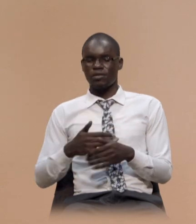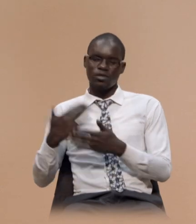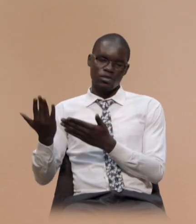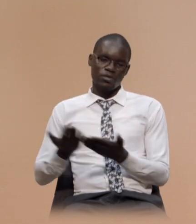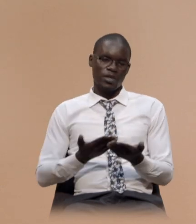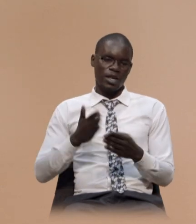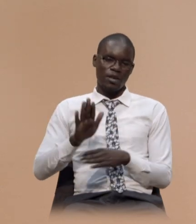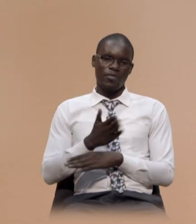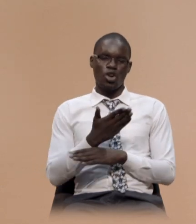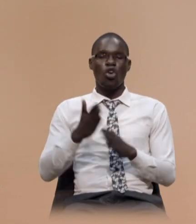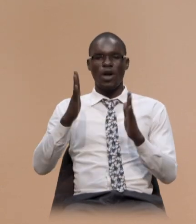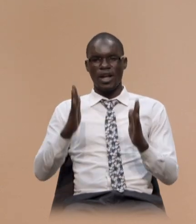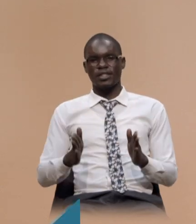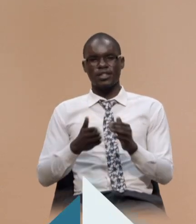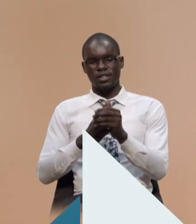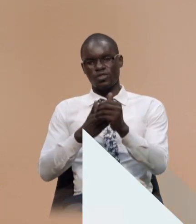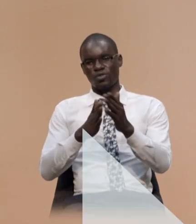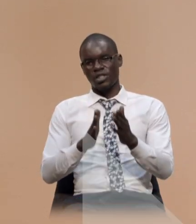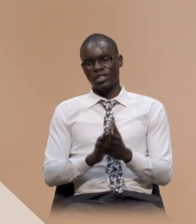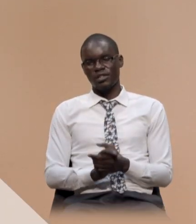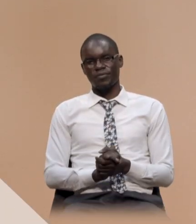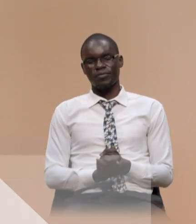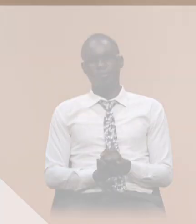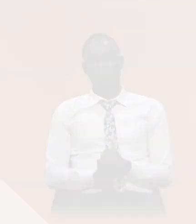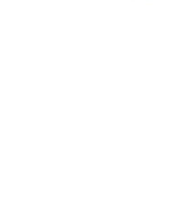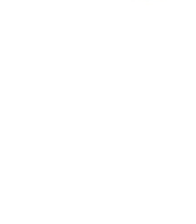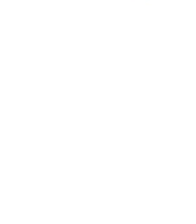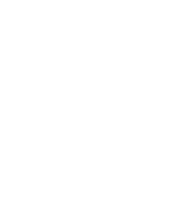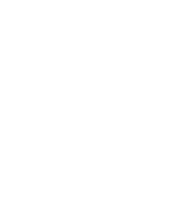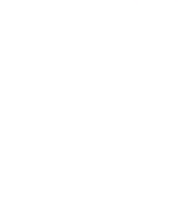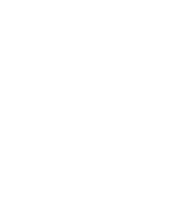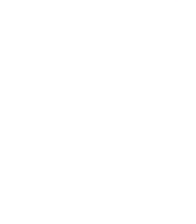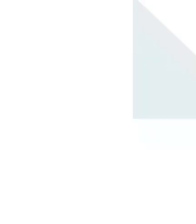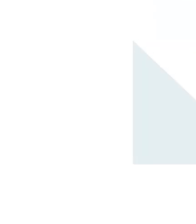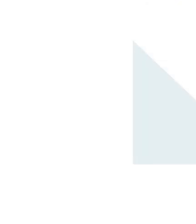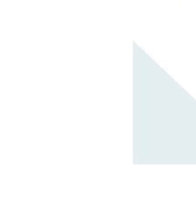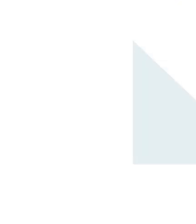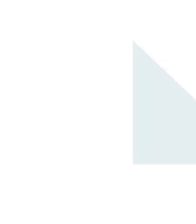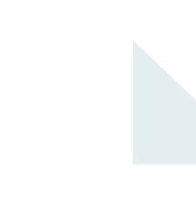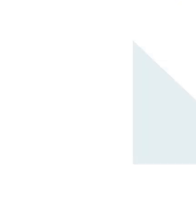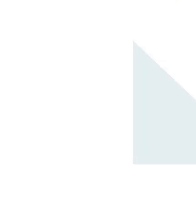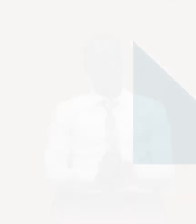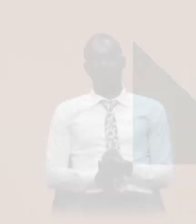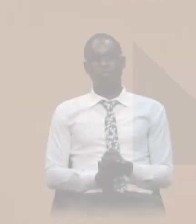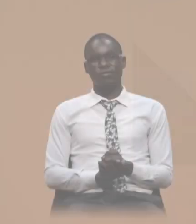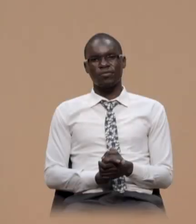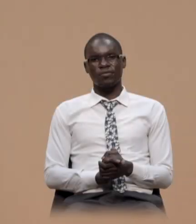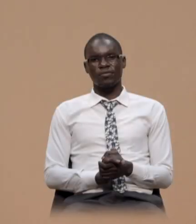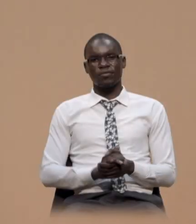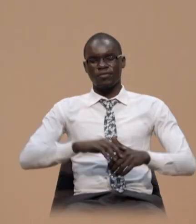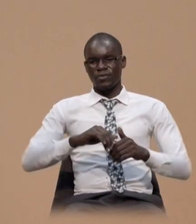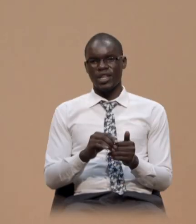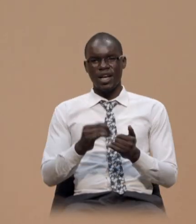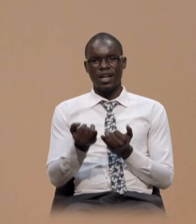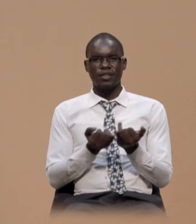waimbishaji waweze kuja watuelekeze katika kipindi hichi. Nawe mtazamaji, karibu sana. Sabato